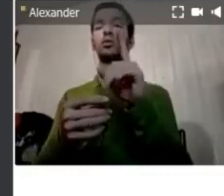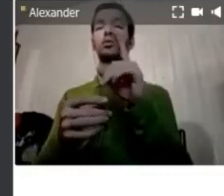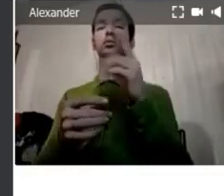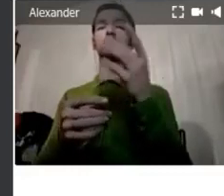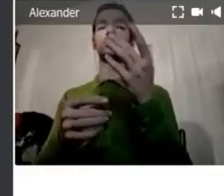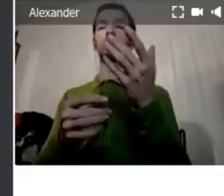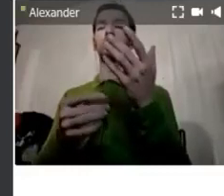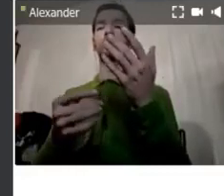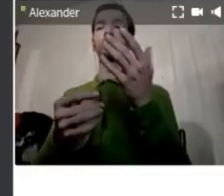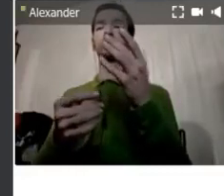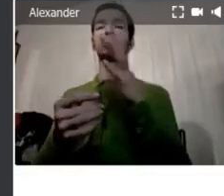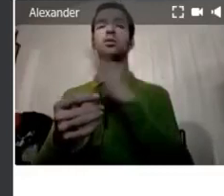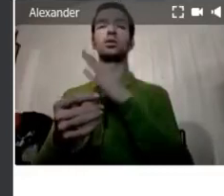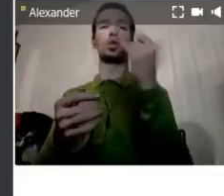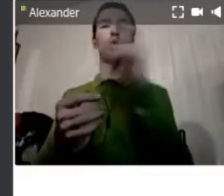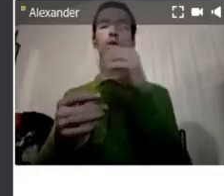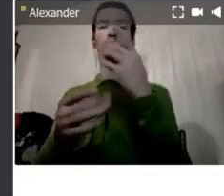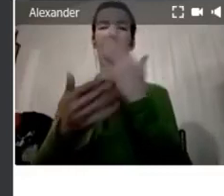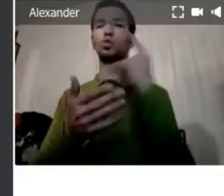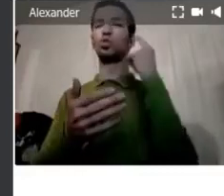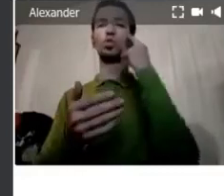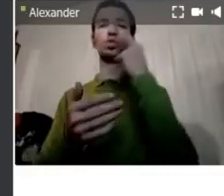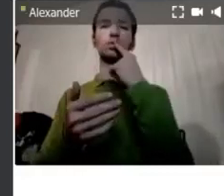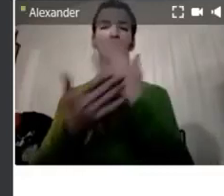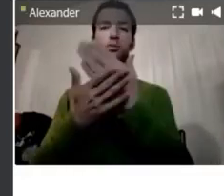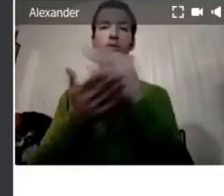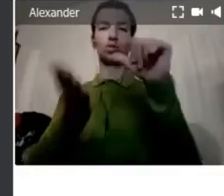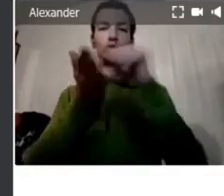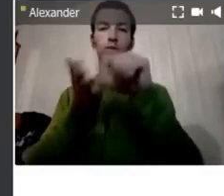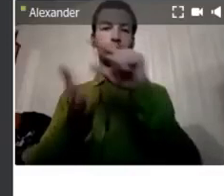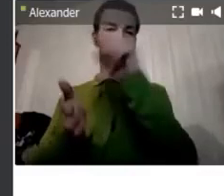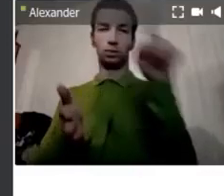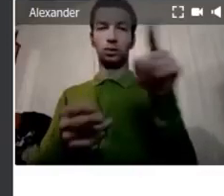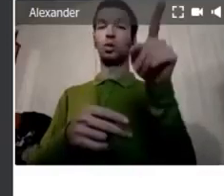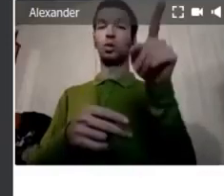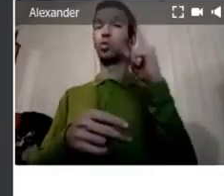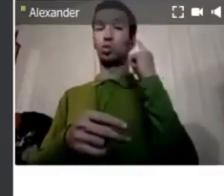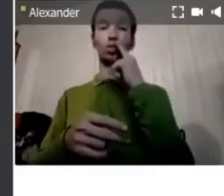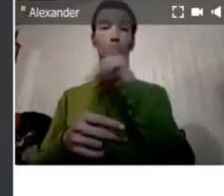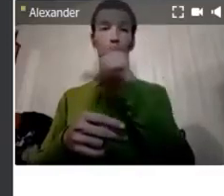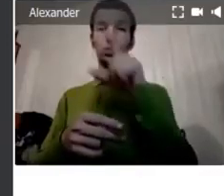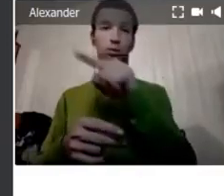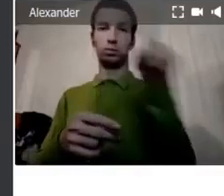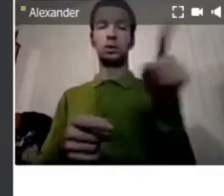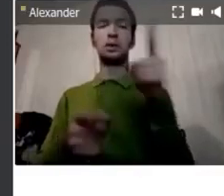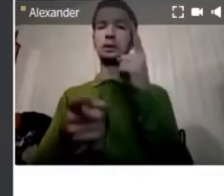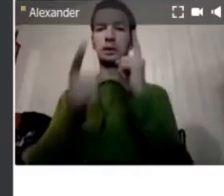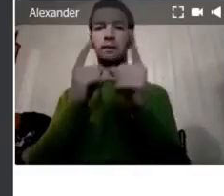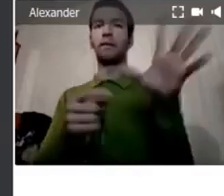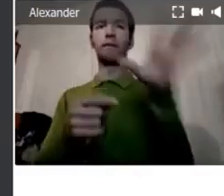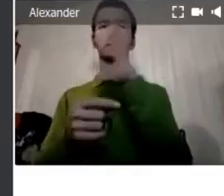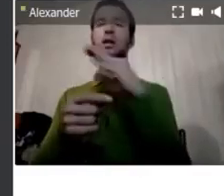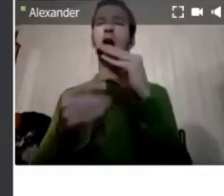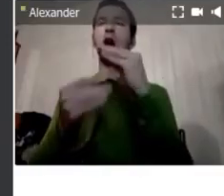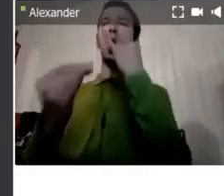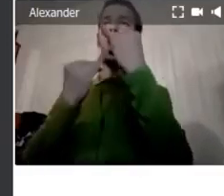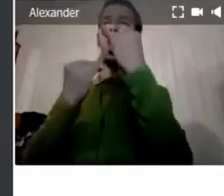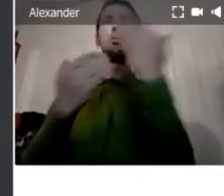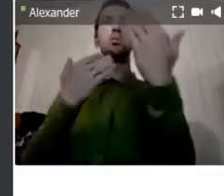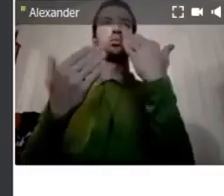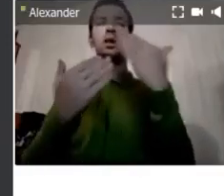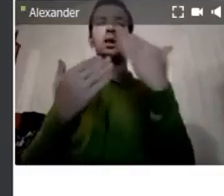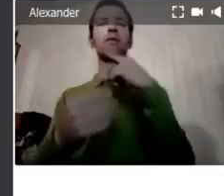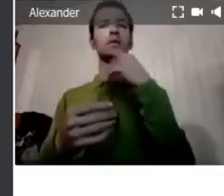человек, который, допустим, легко себе может там позволить что-то рассказать, объяснить и так далее. И